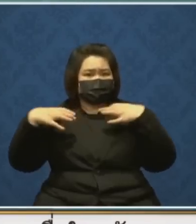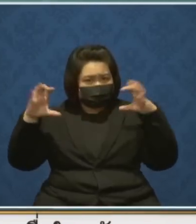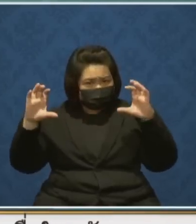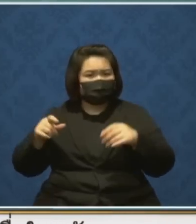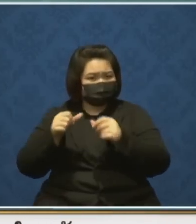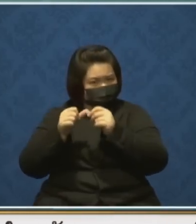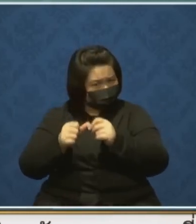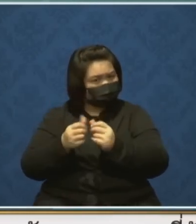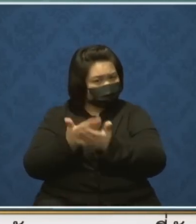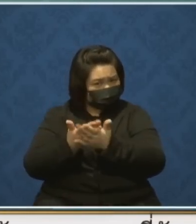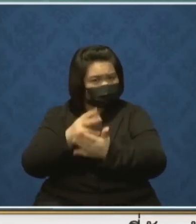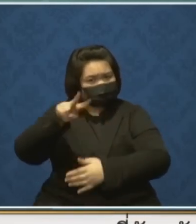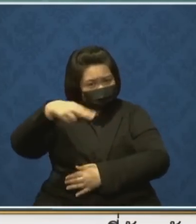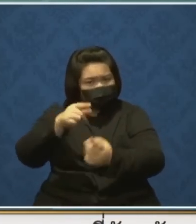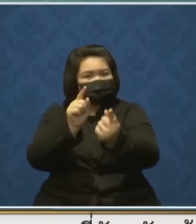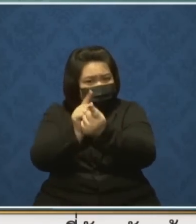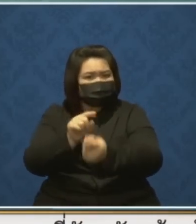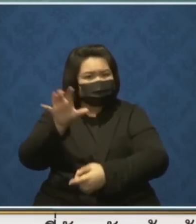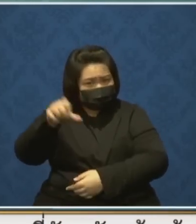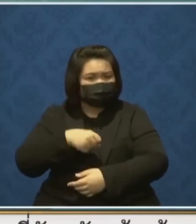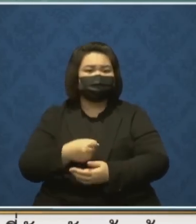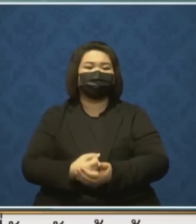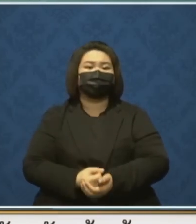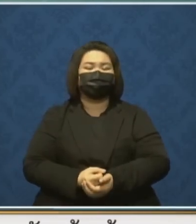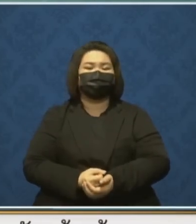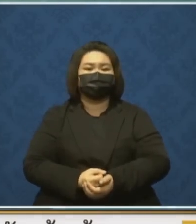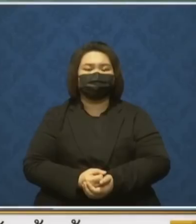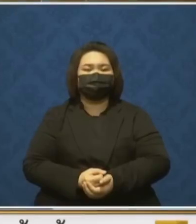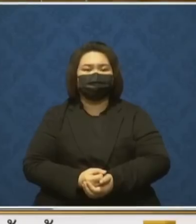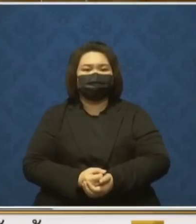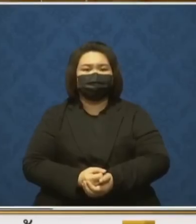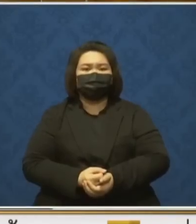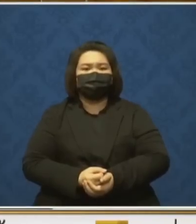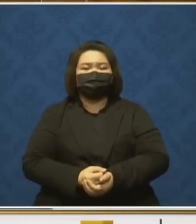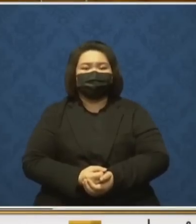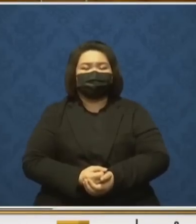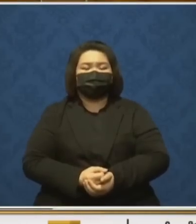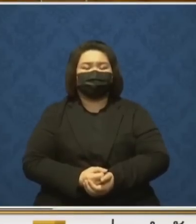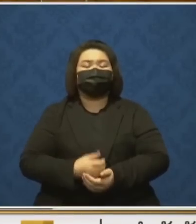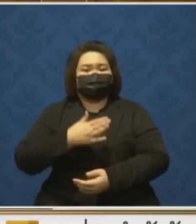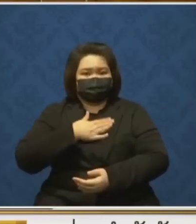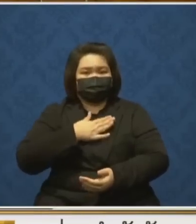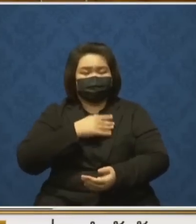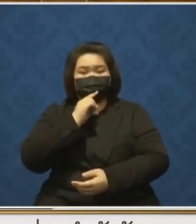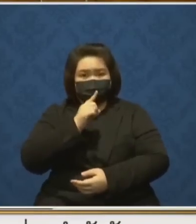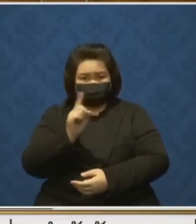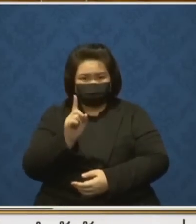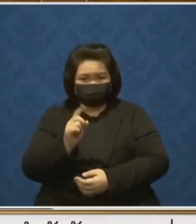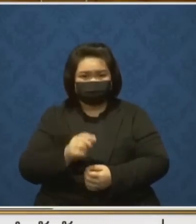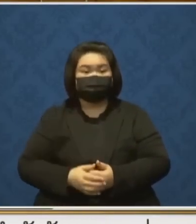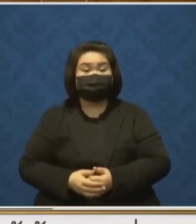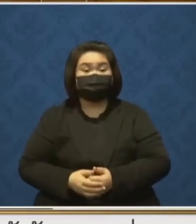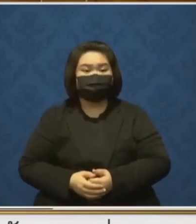ไม่ไล ตกไฟไมไหว ต้องไปตามาคืนมาให้กับออกสอfed และแนดนและผมเรีนสุดท้ายเลยครั ท่านประทาน ว